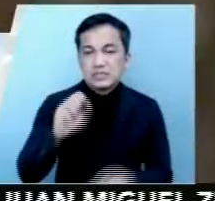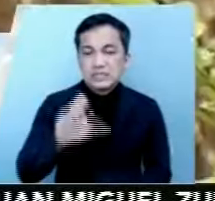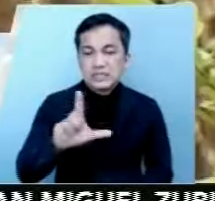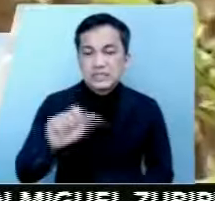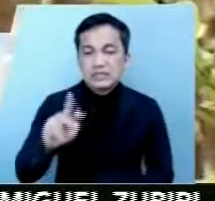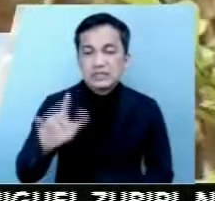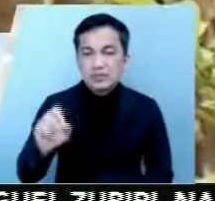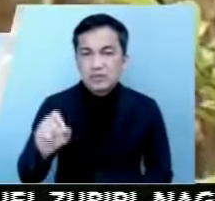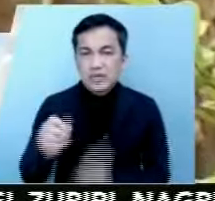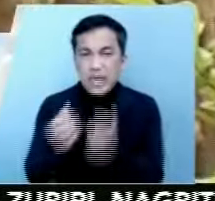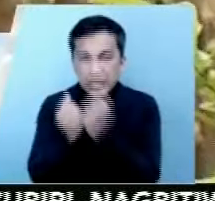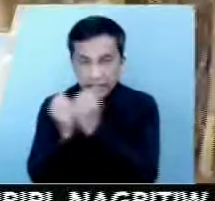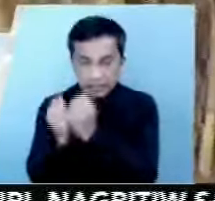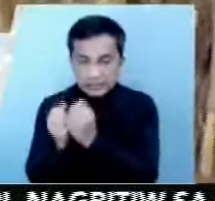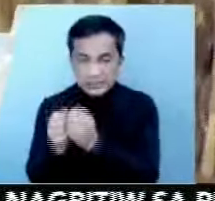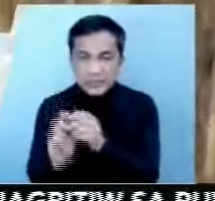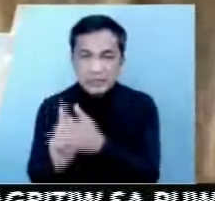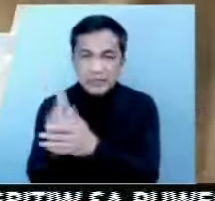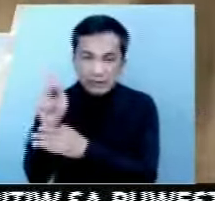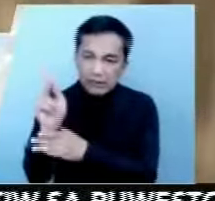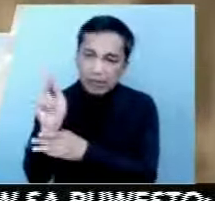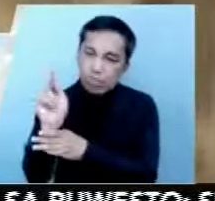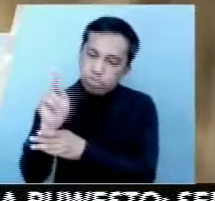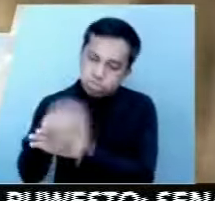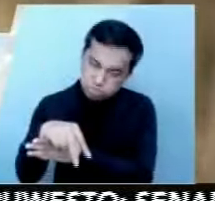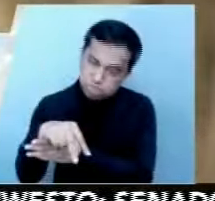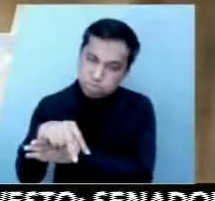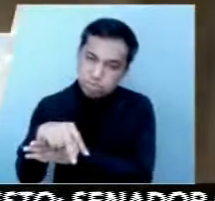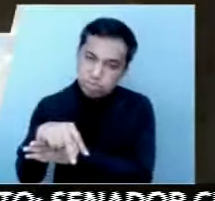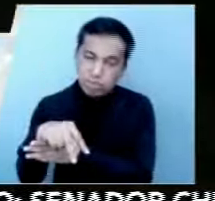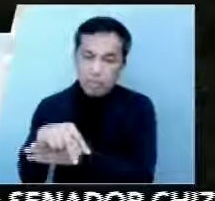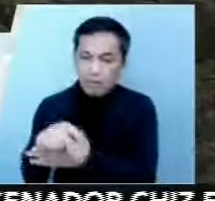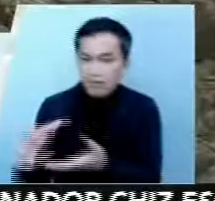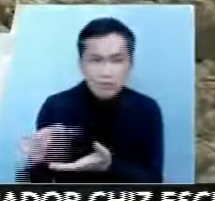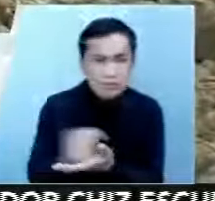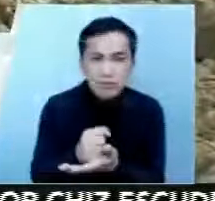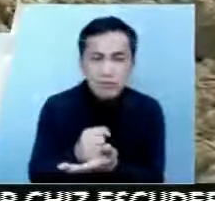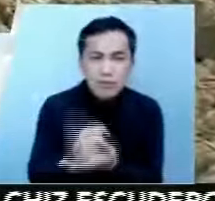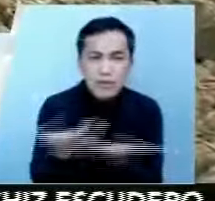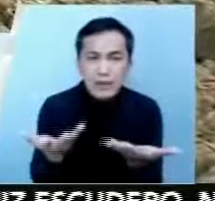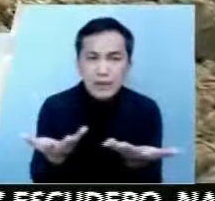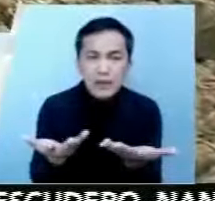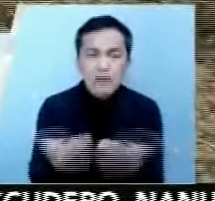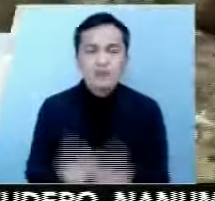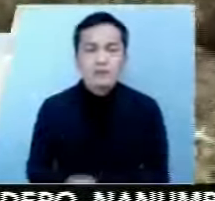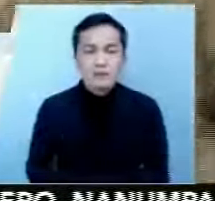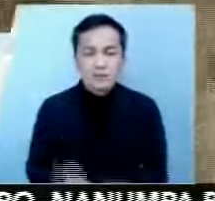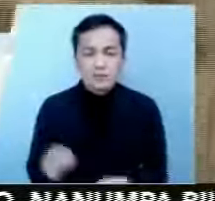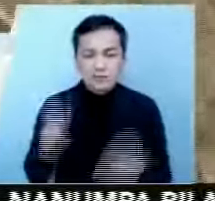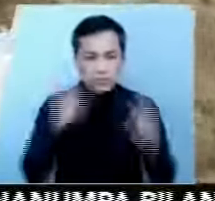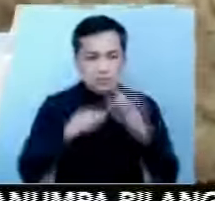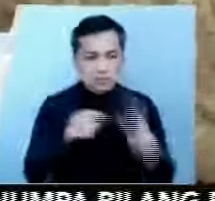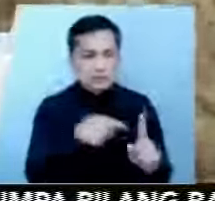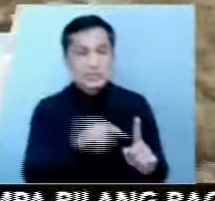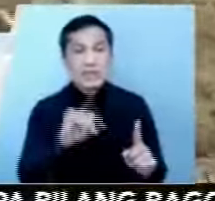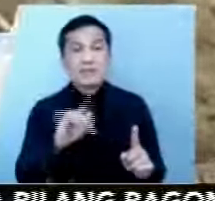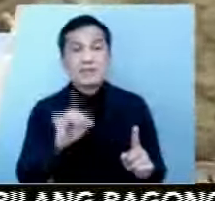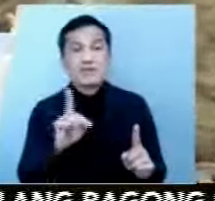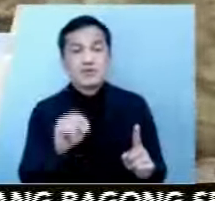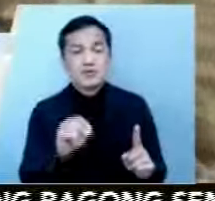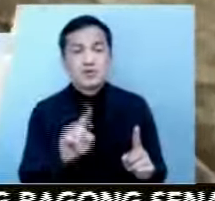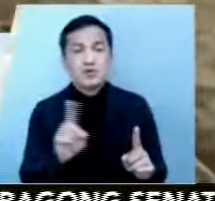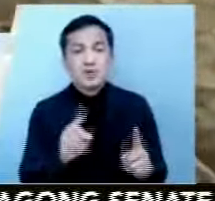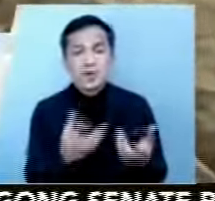mais. Nanunuyot at wala nang maani ang mga magsasakaroon. Problemado tuloy si Alfredo kung anong ihahain niya